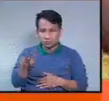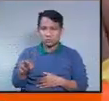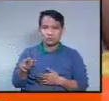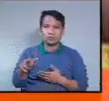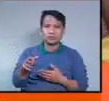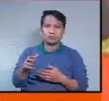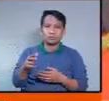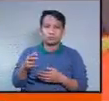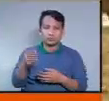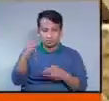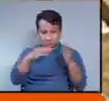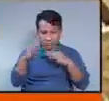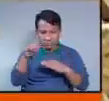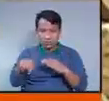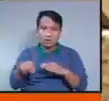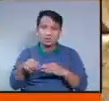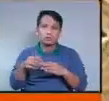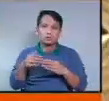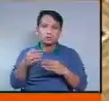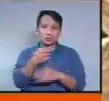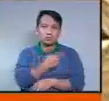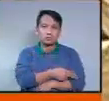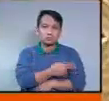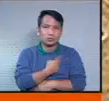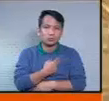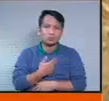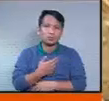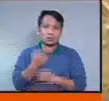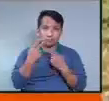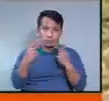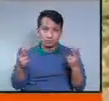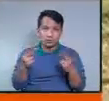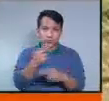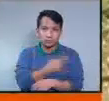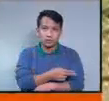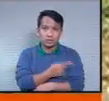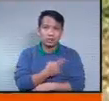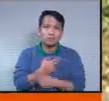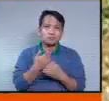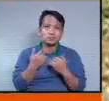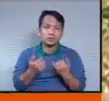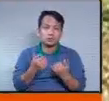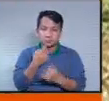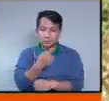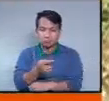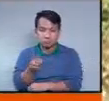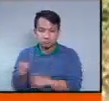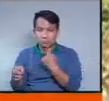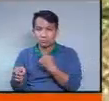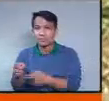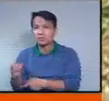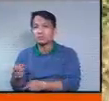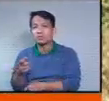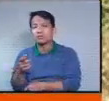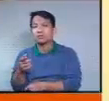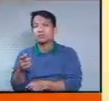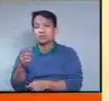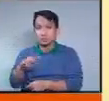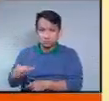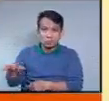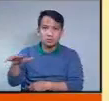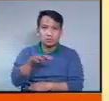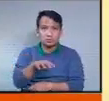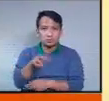nakikitang major problem sa mga ospital, sa mga pampublikong ospital. And according din sa kanya, iikutin